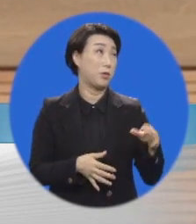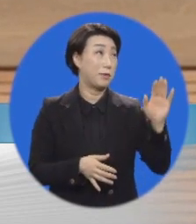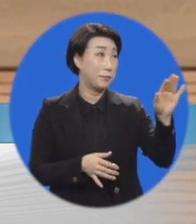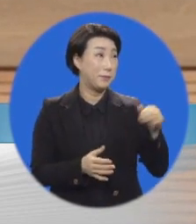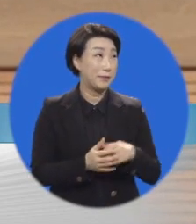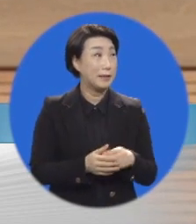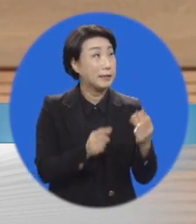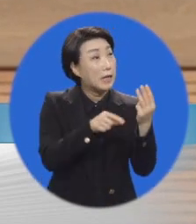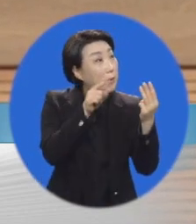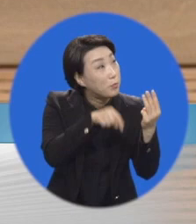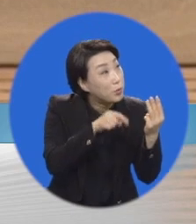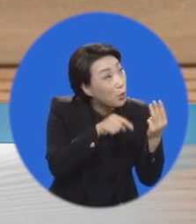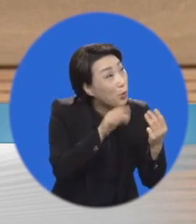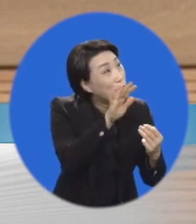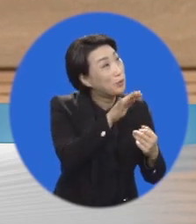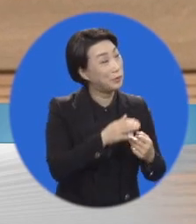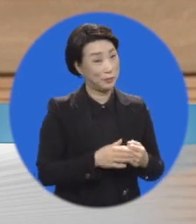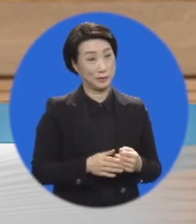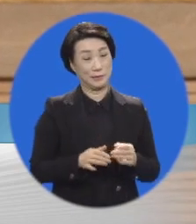외삼촌